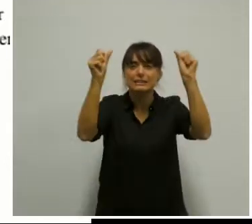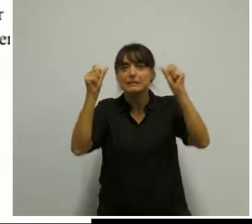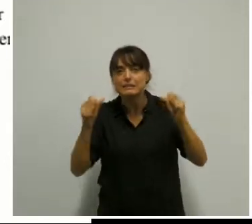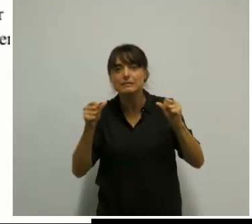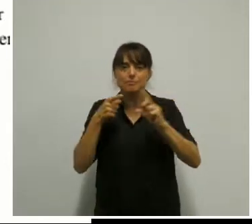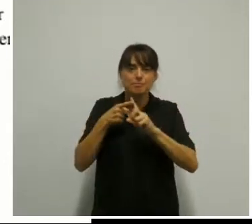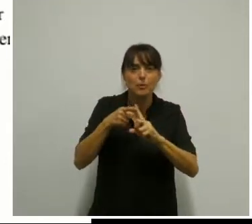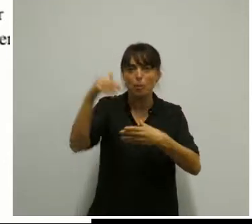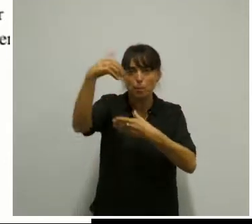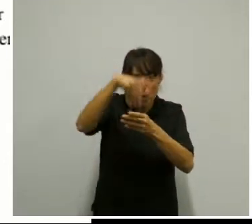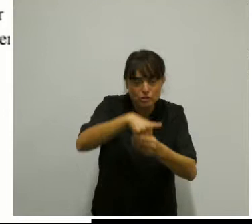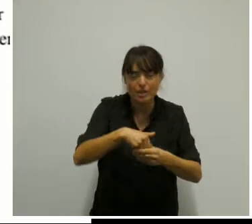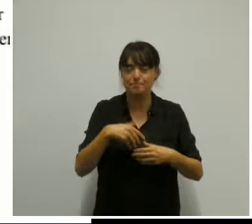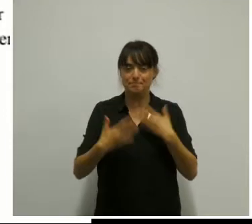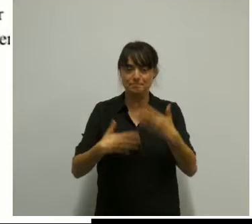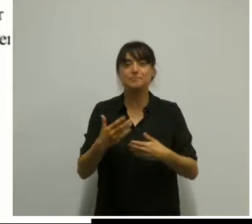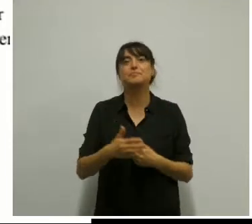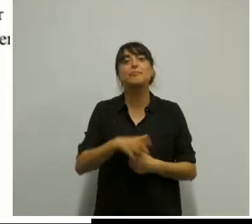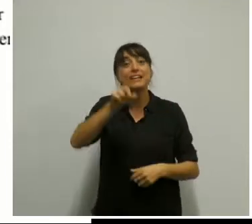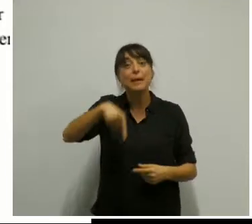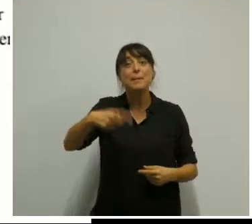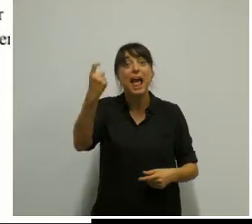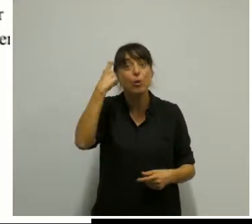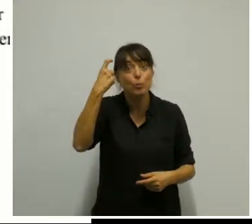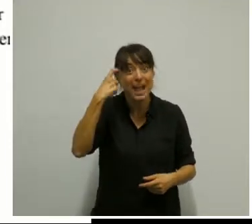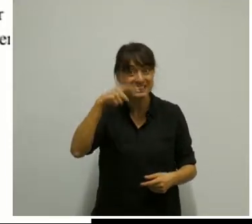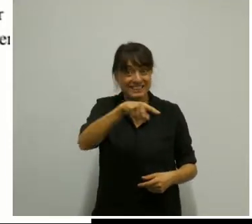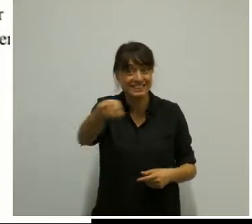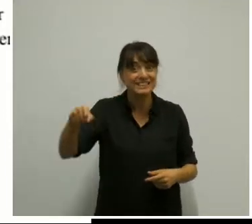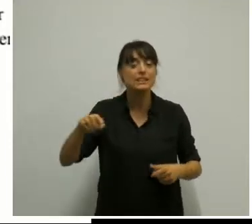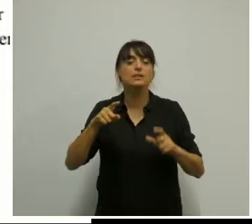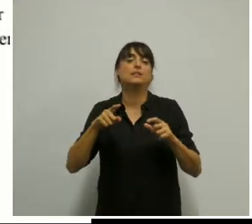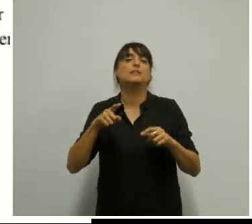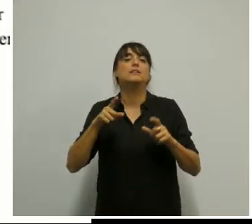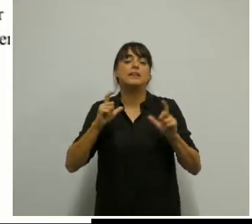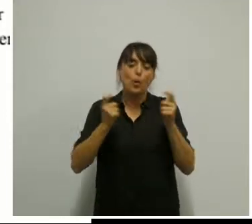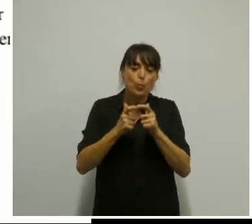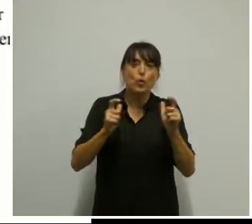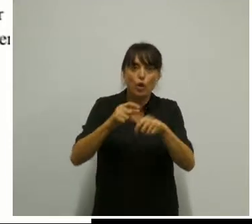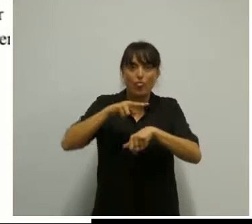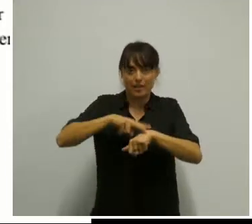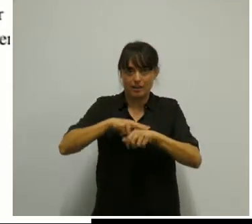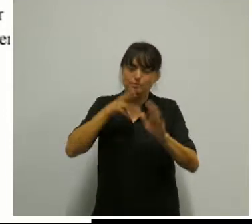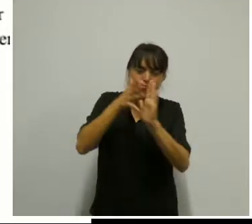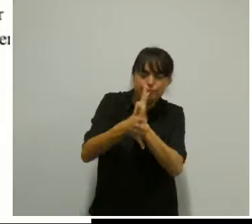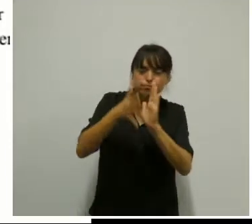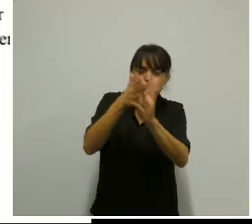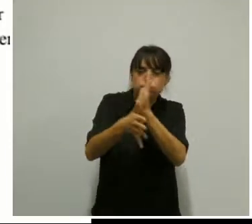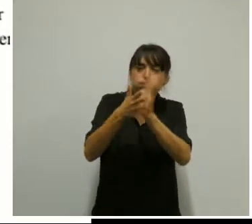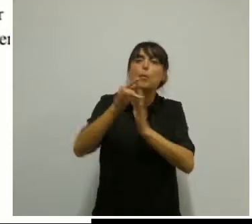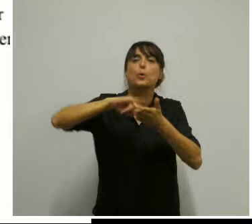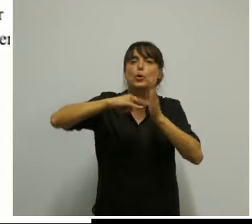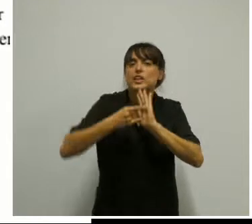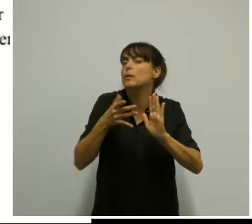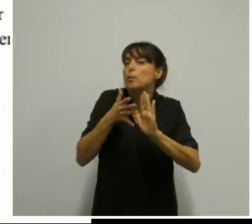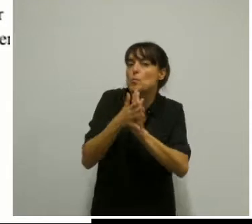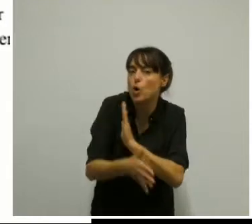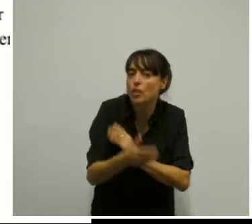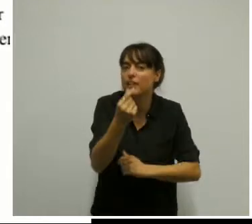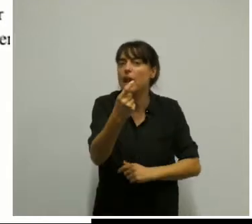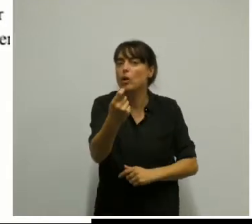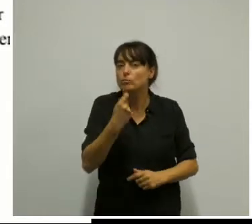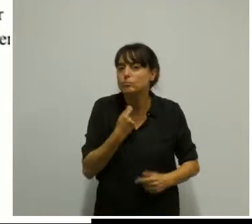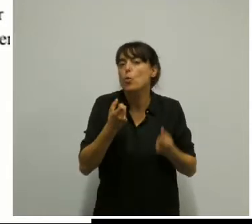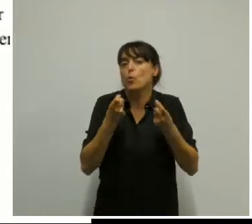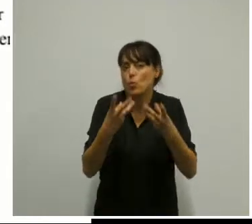votessin. L'alumnat vam fer reunions de delegats explicar-los per què fèiem aquell projecte i que, a més, com que